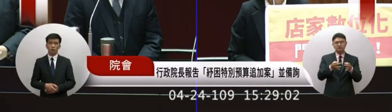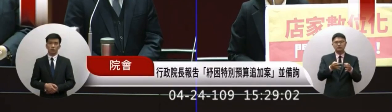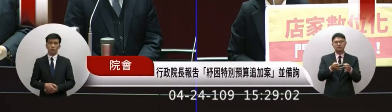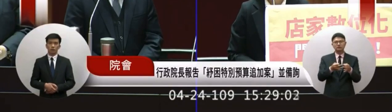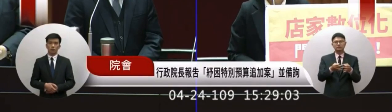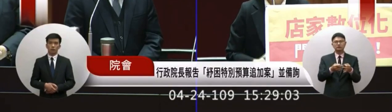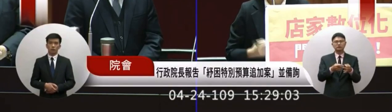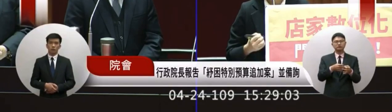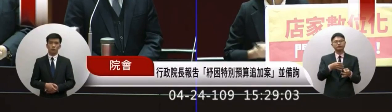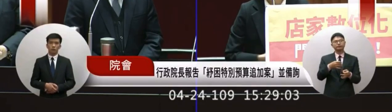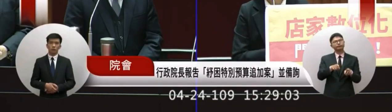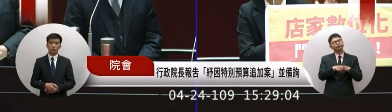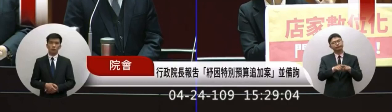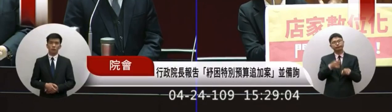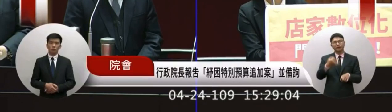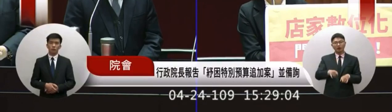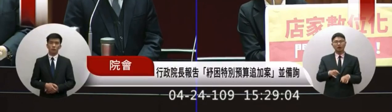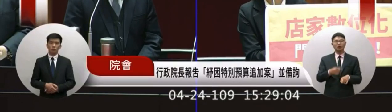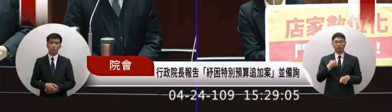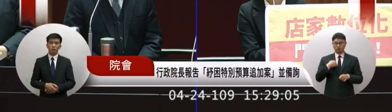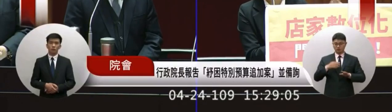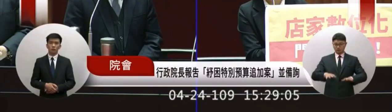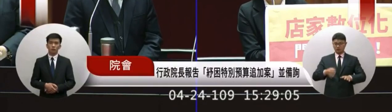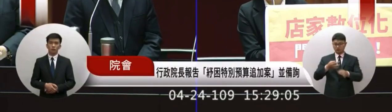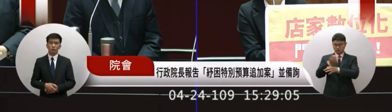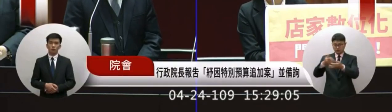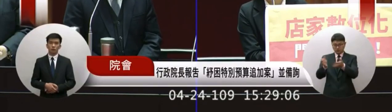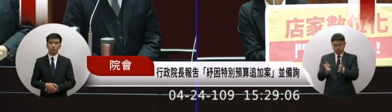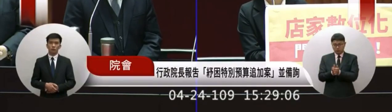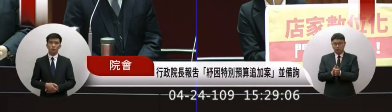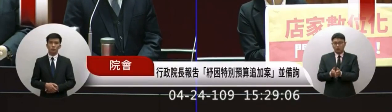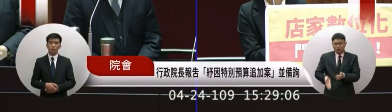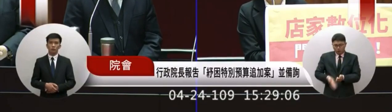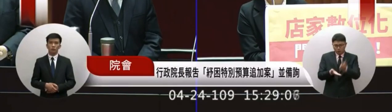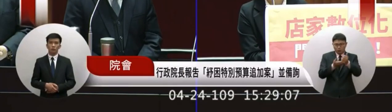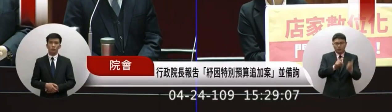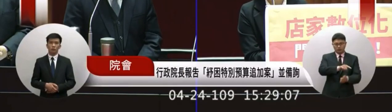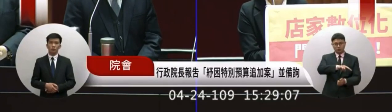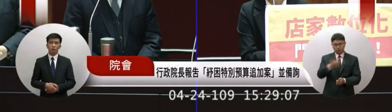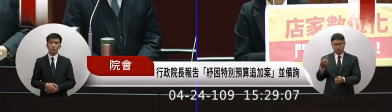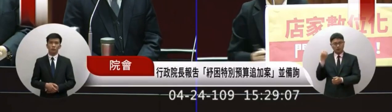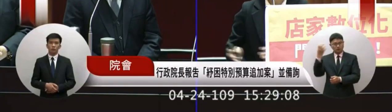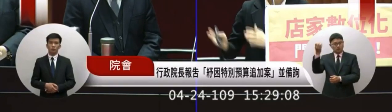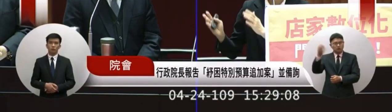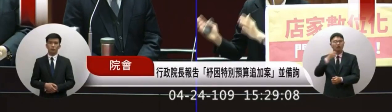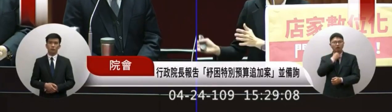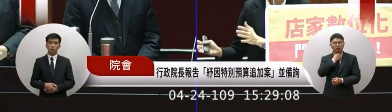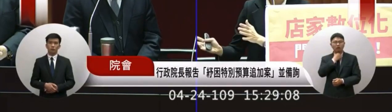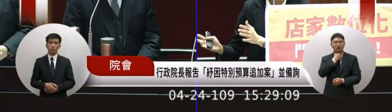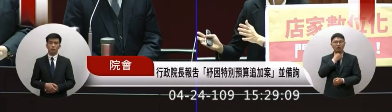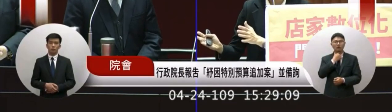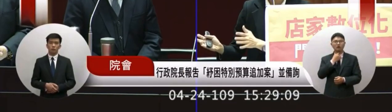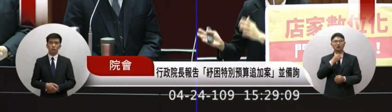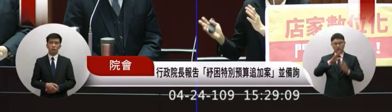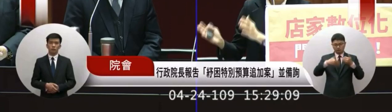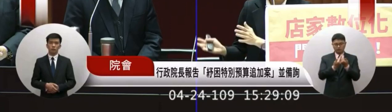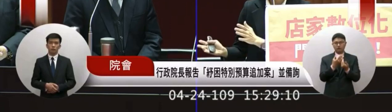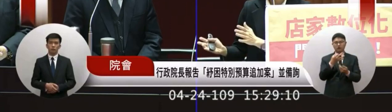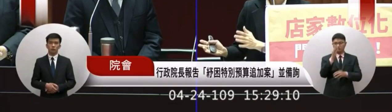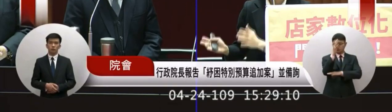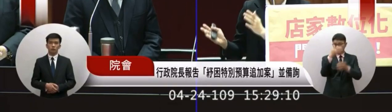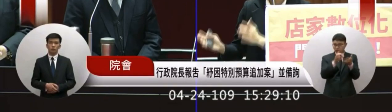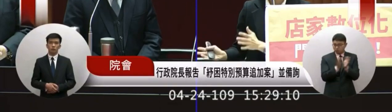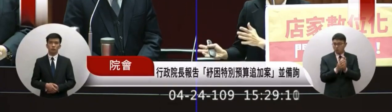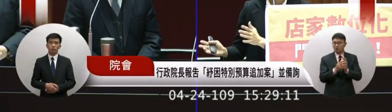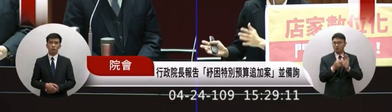来说，虽然我们一方面在经济部鼓励他尽量的电子化、尽量的数位化，但是我们的另外一方面却告诉他，一